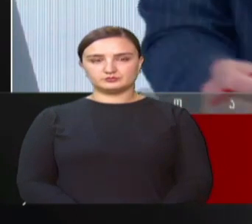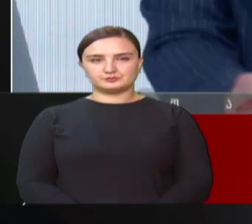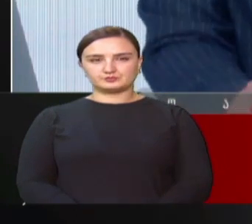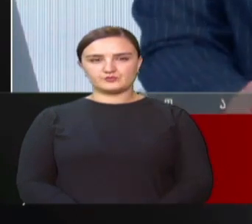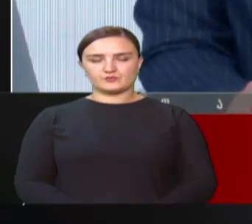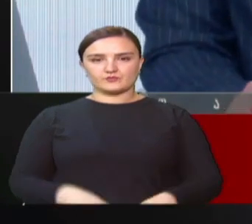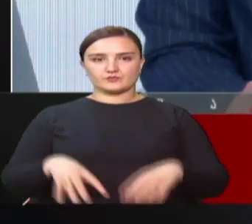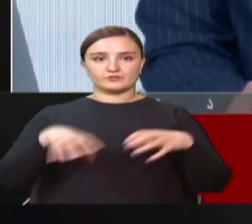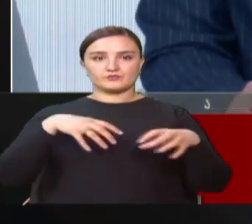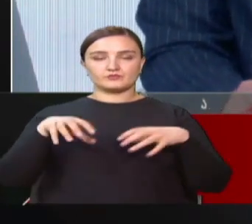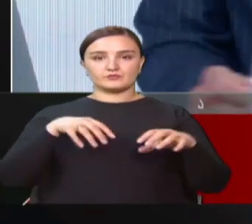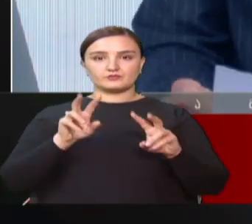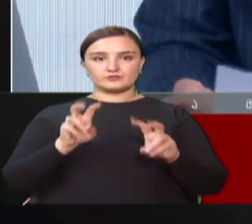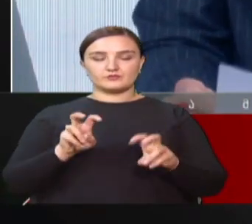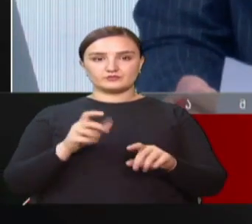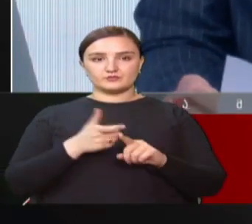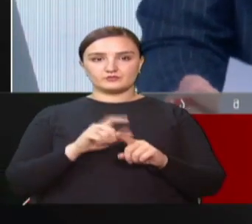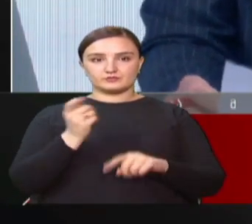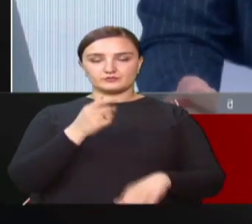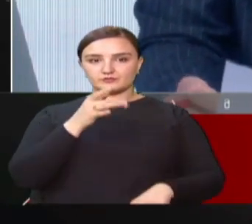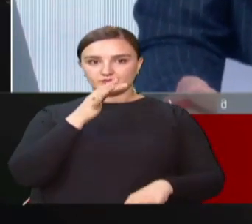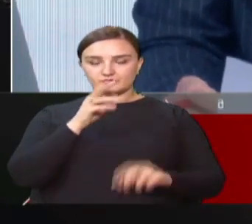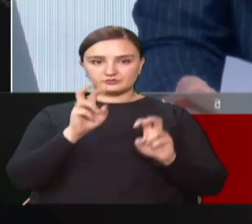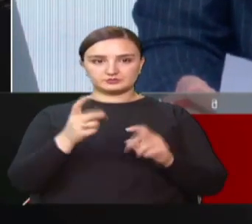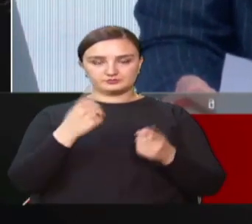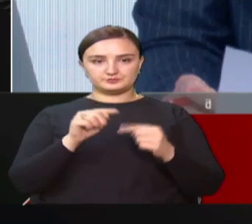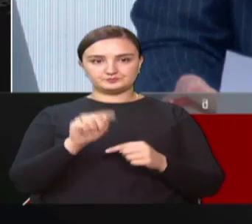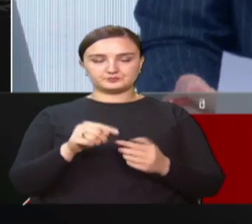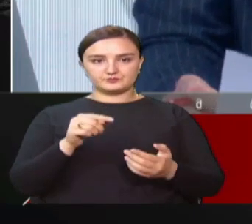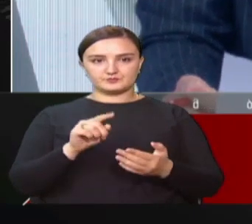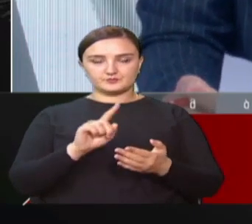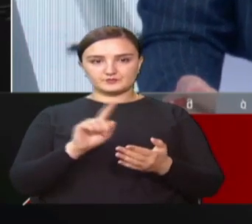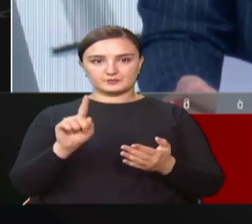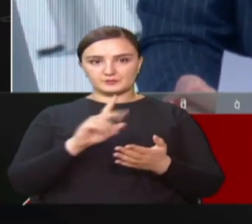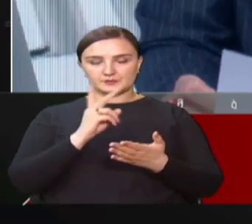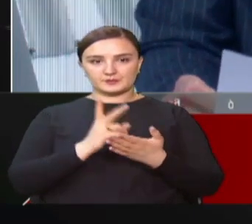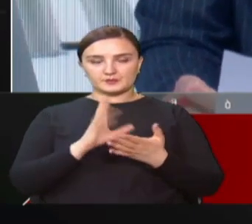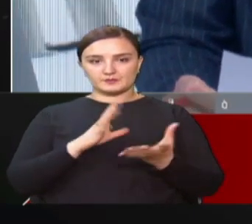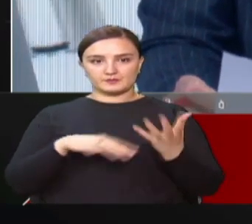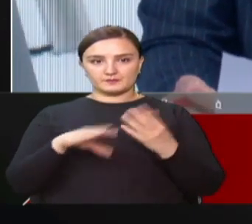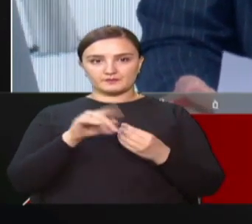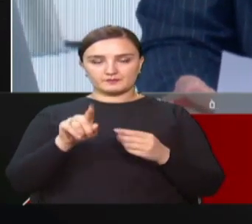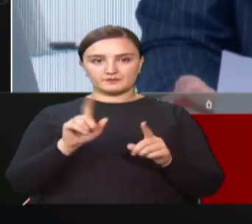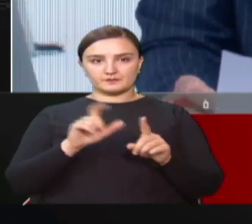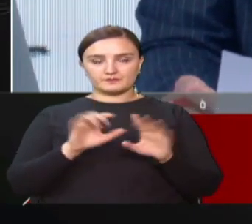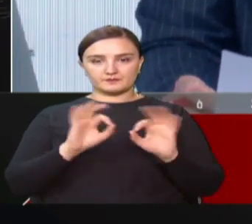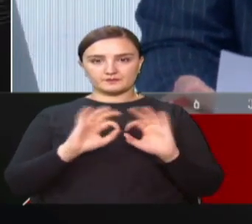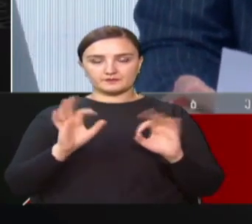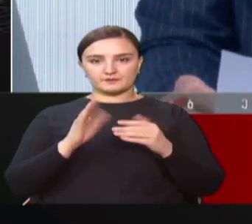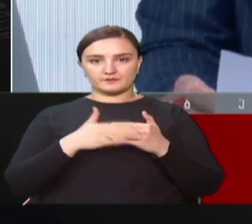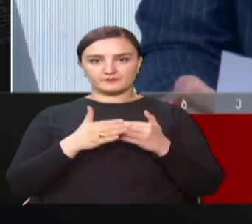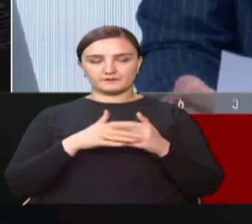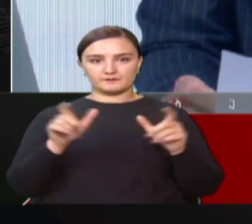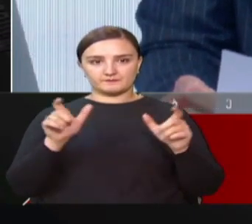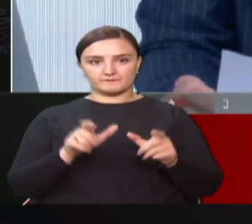კორუპირებული თუ არის? შეიძლება. ძალიან ცოტა დრო გვაქვს და თუმცა მიუხედავად ყველაფრისა, რაზეც თქვენ ისაუბრეთ, სანქციები